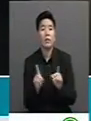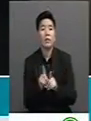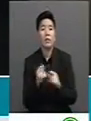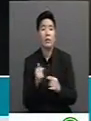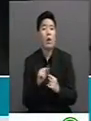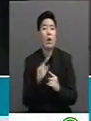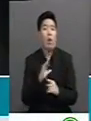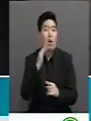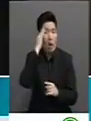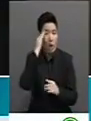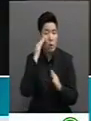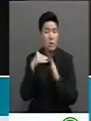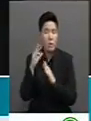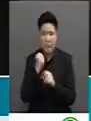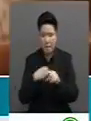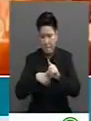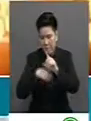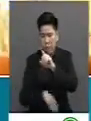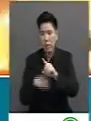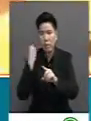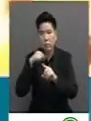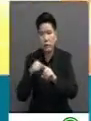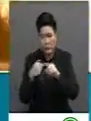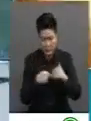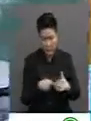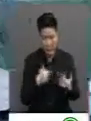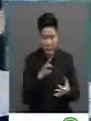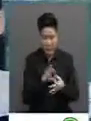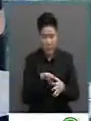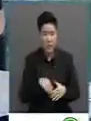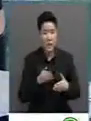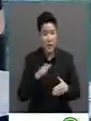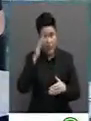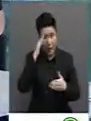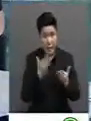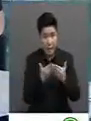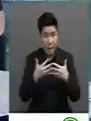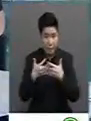อกคือเกาหลีเหนือเดินหน้าทดสอบนิวเคลียร์ต่อเนื่องสหรัฐเองก็เอากองทัพเรือมาประจำการอยู่ที่คาบสมุทรเกาหลีนะคะ